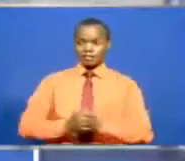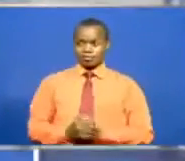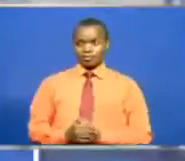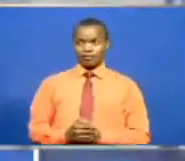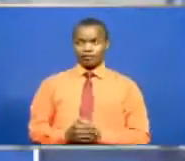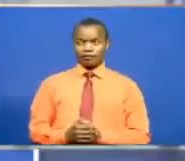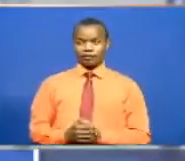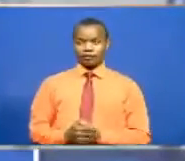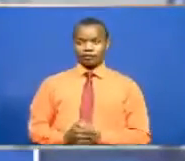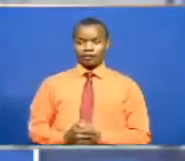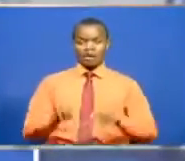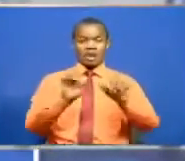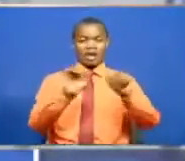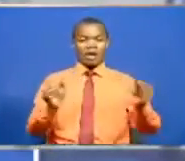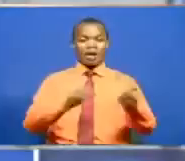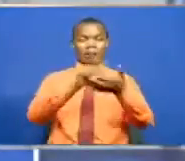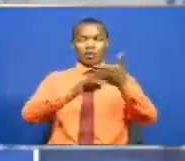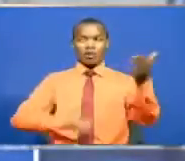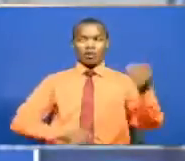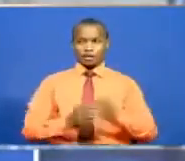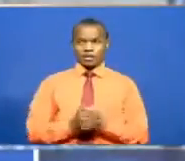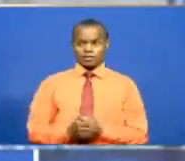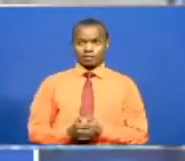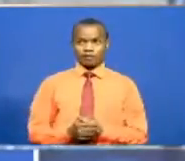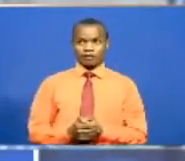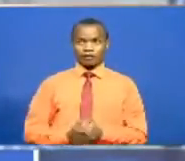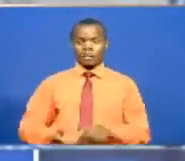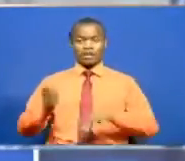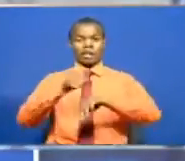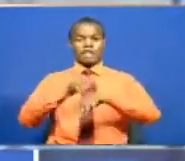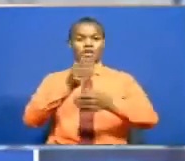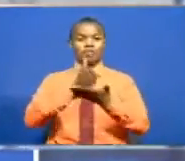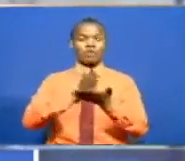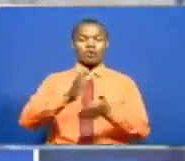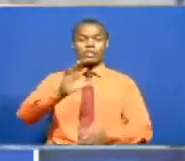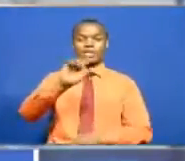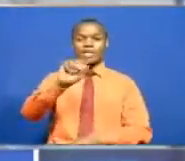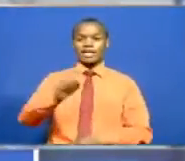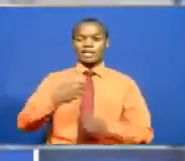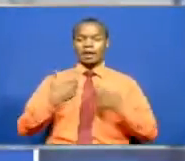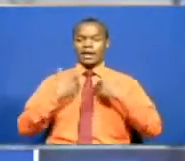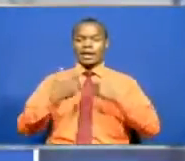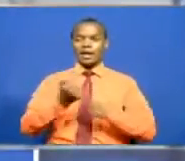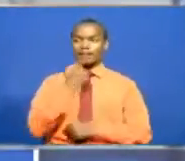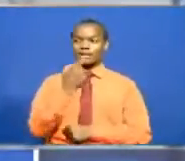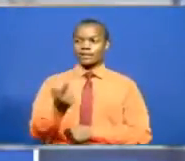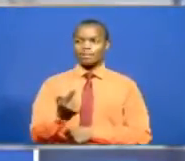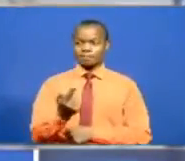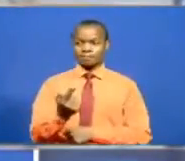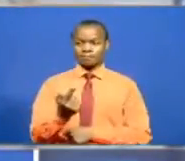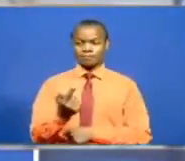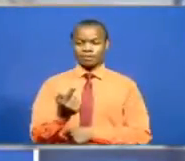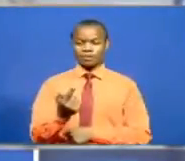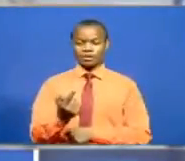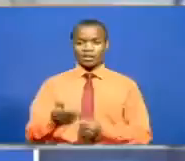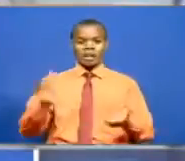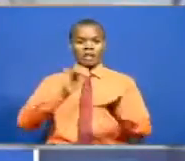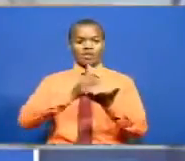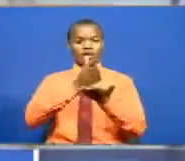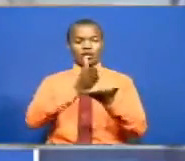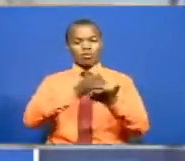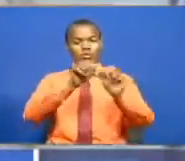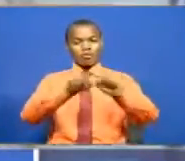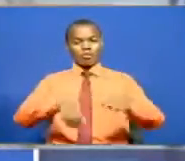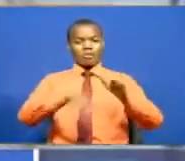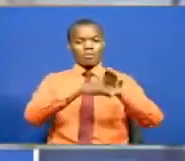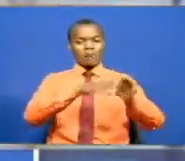is happening a day after I've seen Mutahi Kagwe going around and telling people that he will fire the healthcare